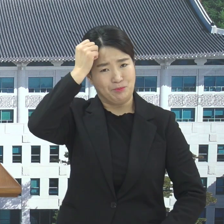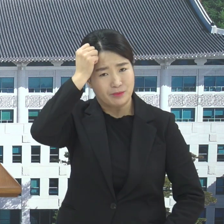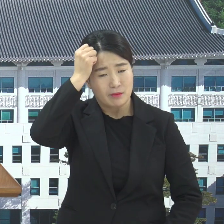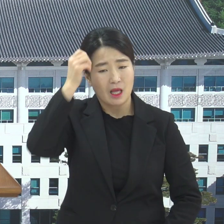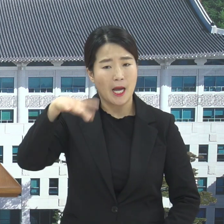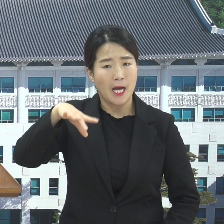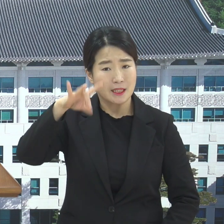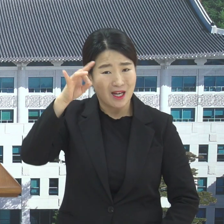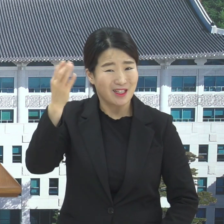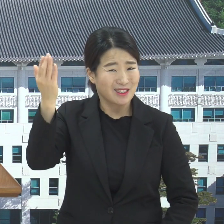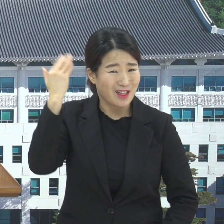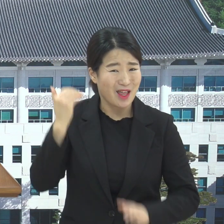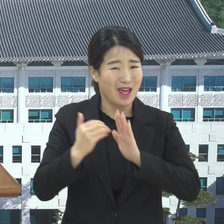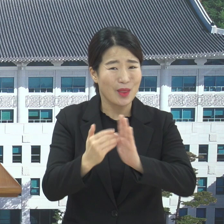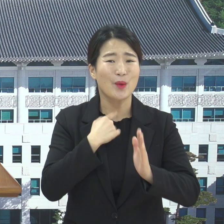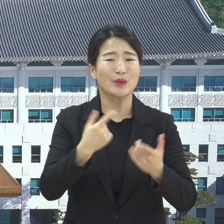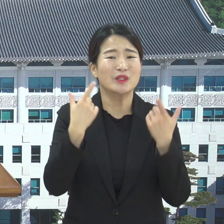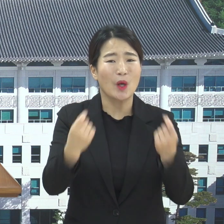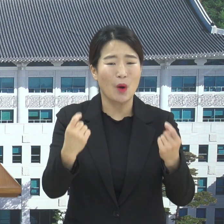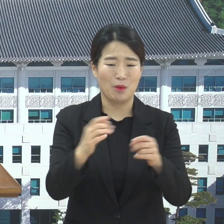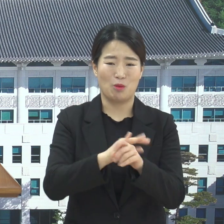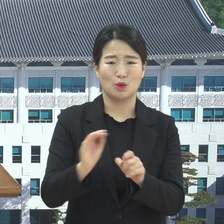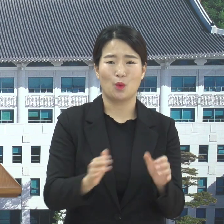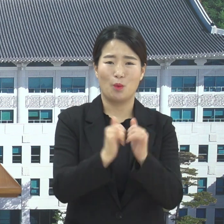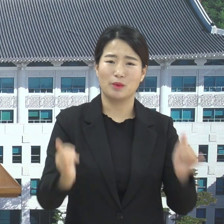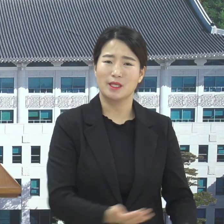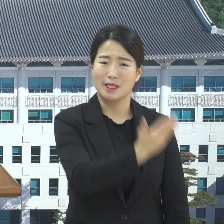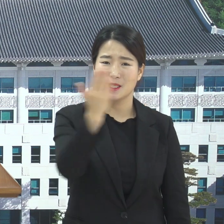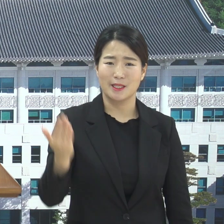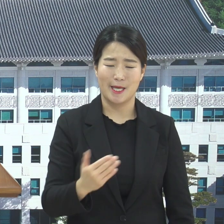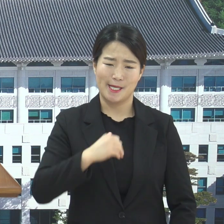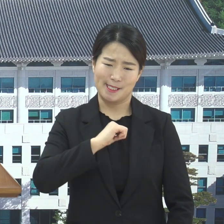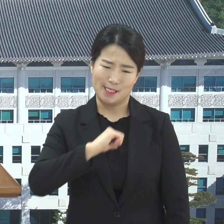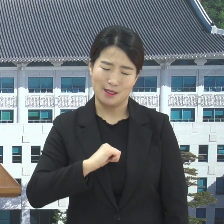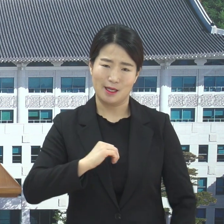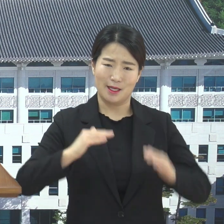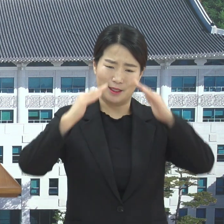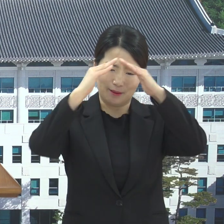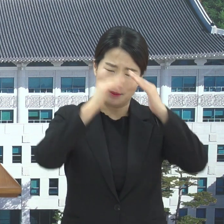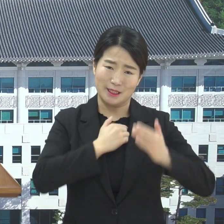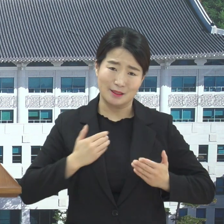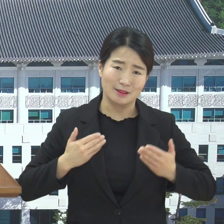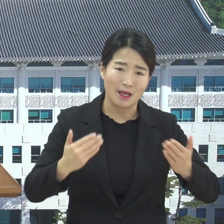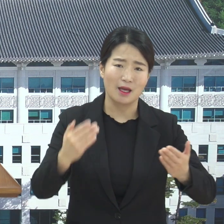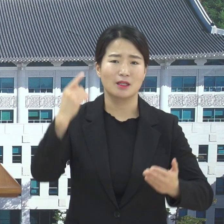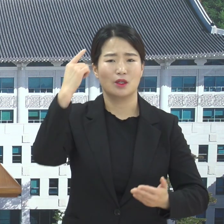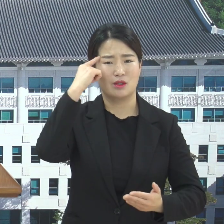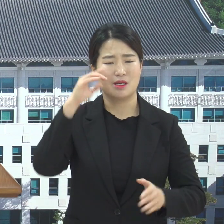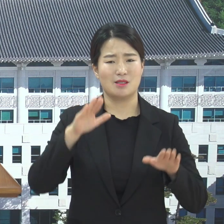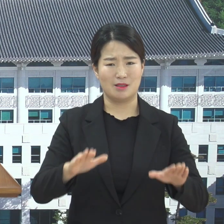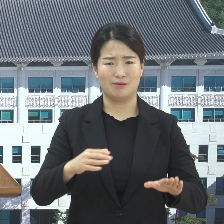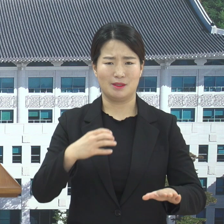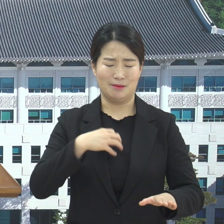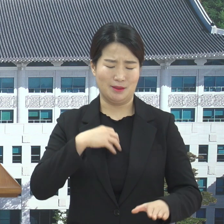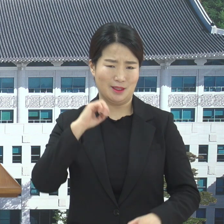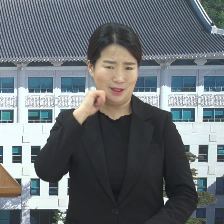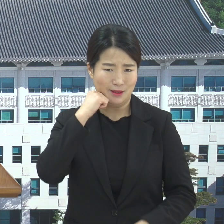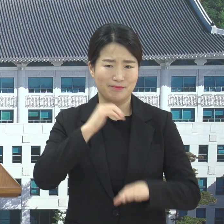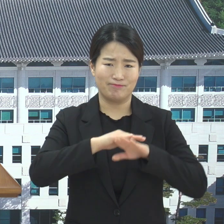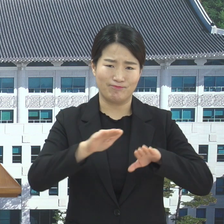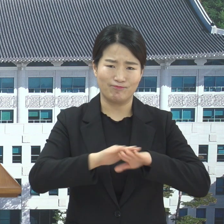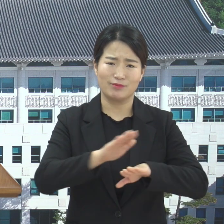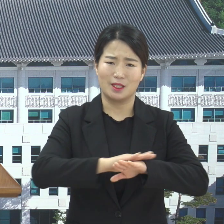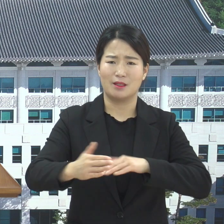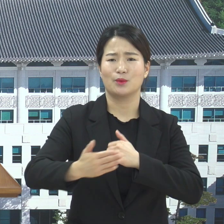초기 대유행을 막아냈던 경북 도민의 자제와 측근의 희생정신으로 위기를 극복해 가는